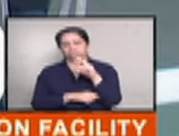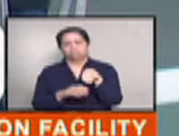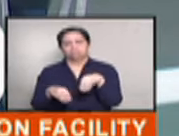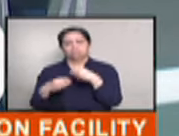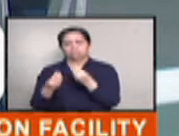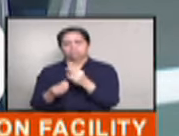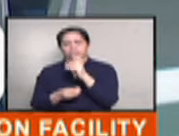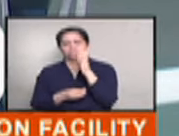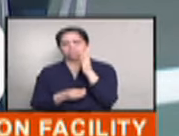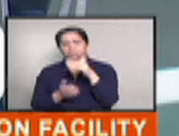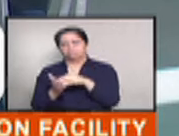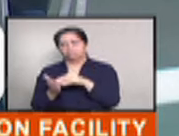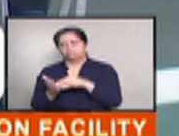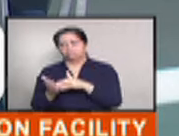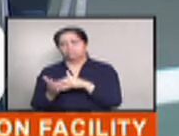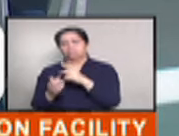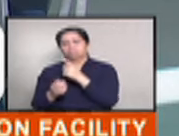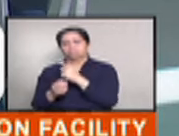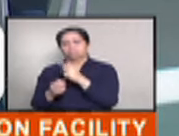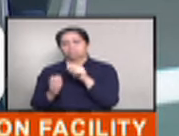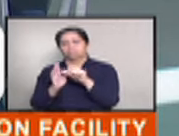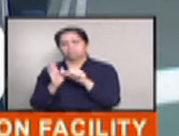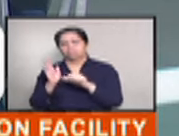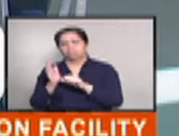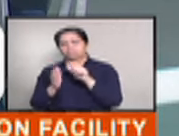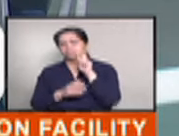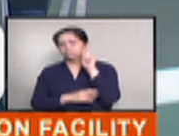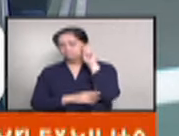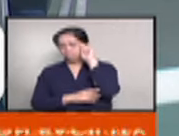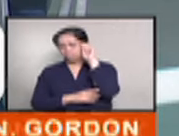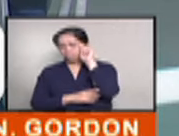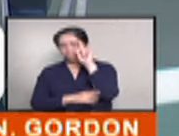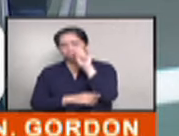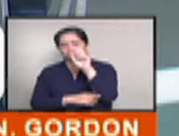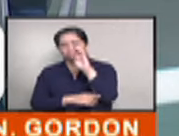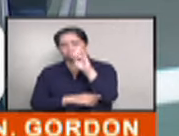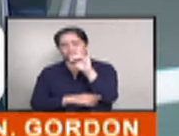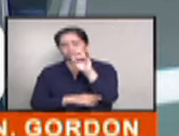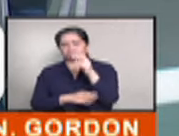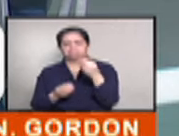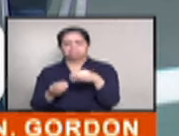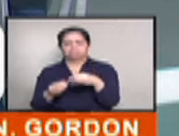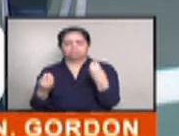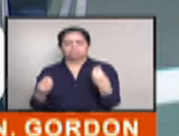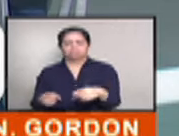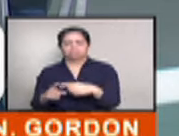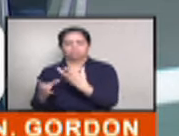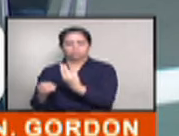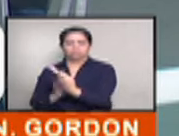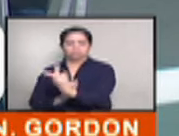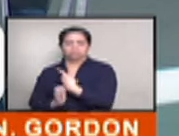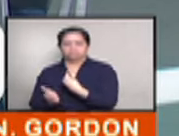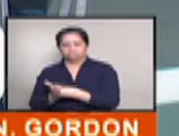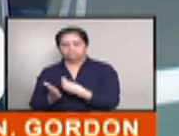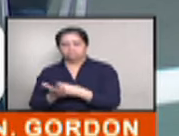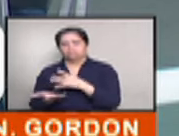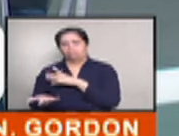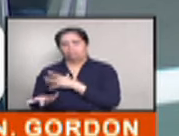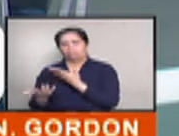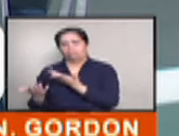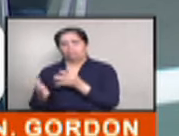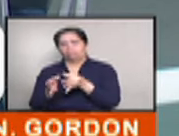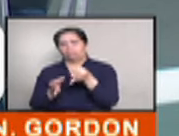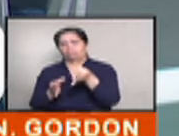nagbigay kayo ng 150K kay Attorney Teblin. Opo. Walang nangyari, gusto niyo na pong refund. Opo. Pero pinaasa-asa lang kayo ni